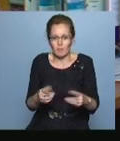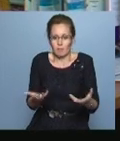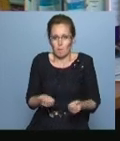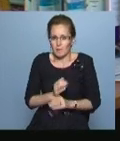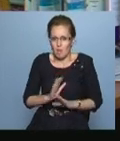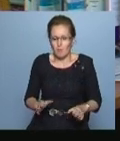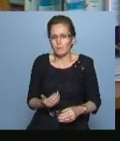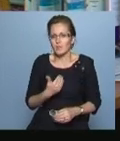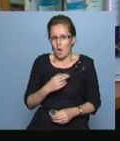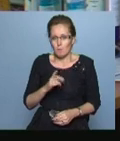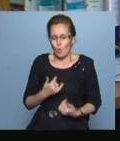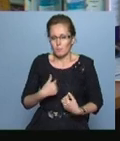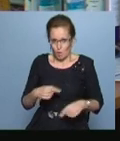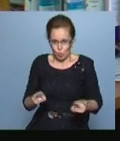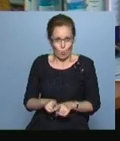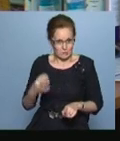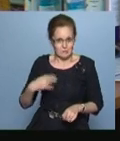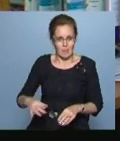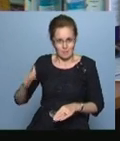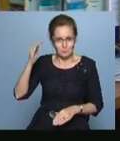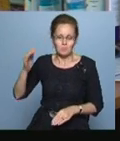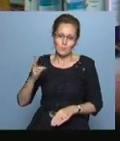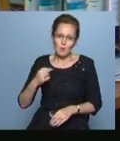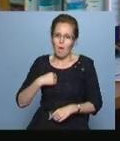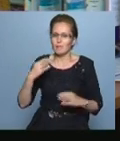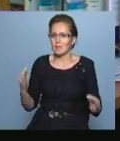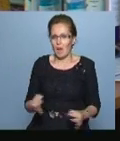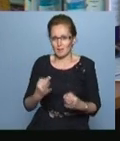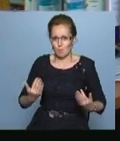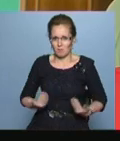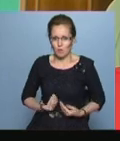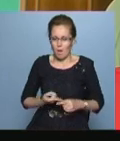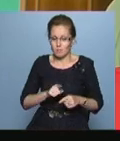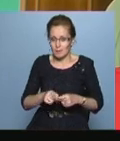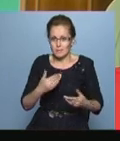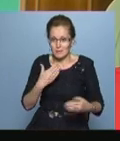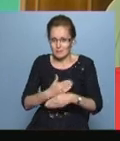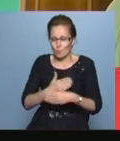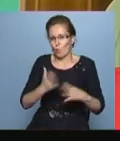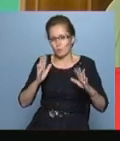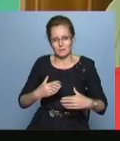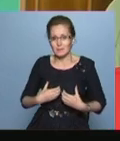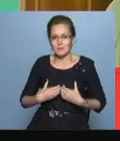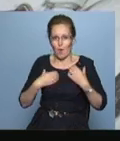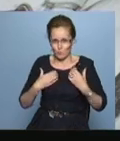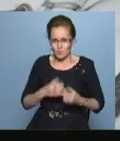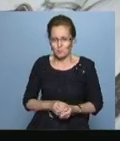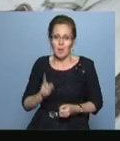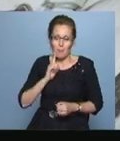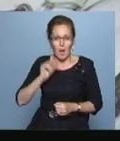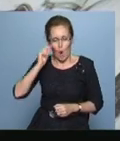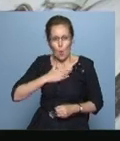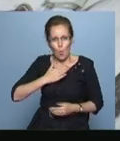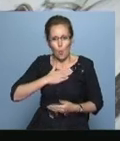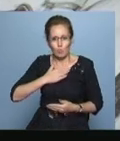допустим. У меня тоже сын, но я никогда бы в жизни, то есть это страшно. Пока актеры учат роли в театральных цехах, словно